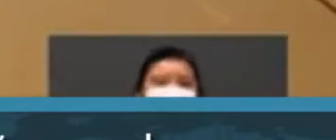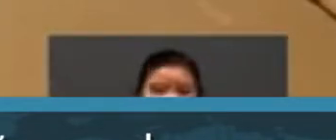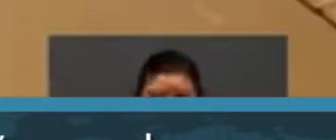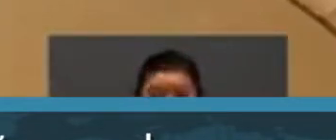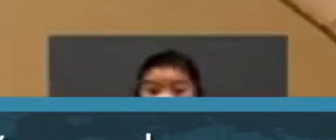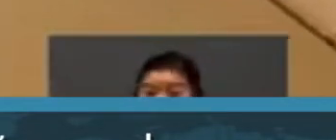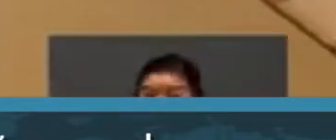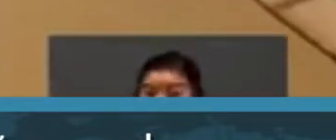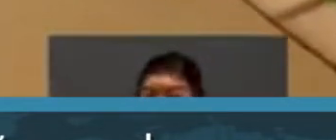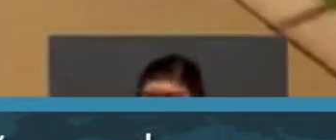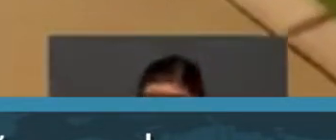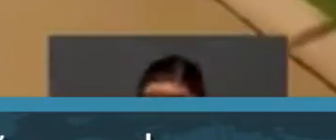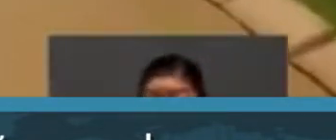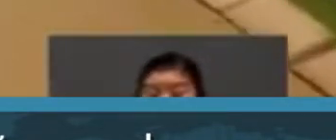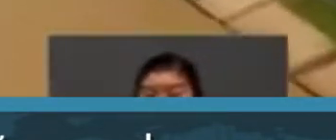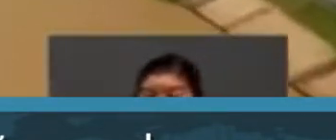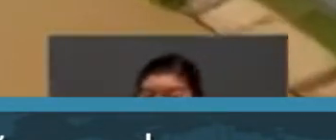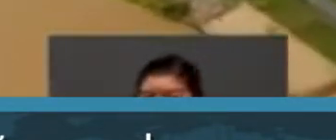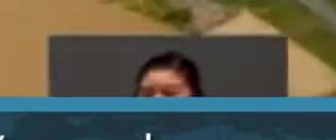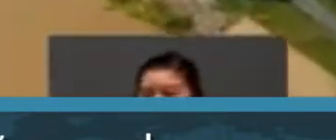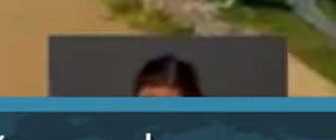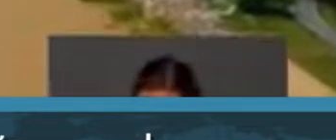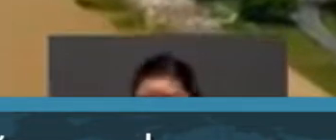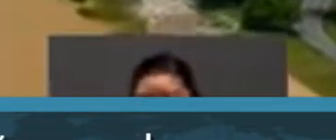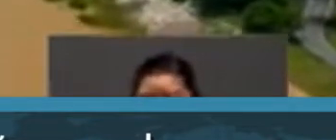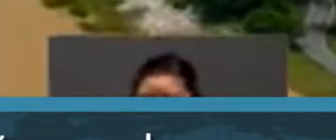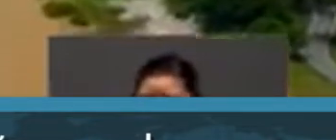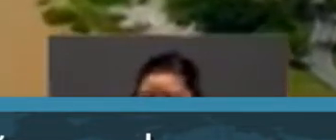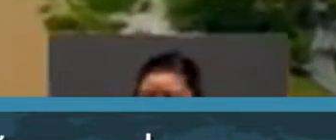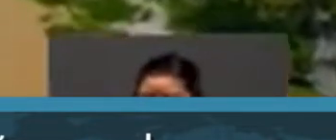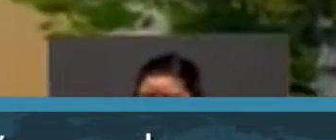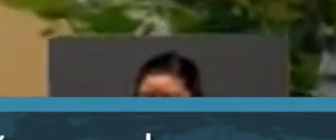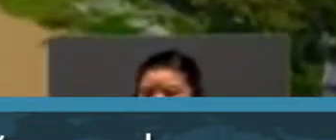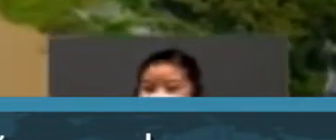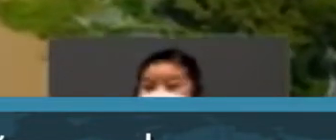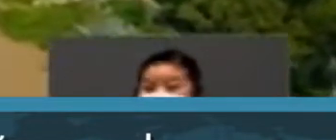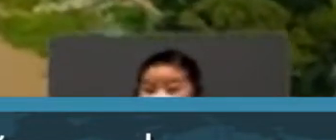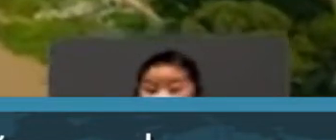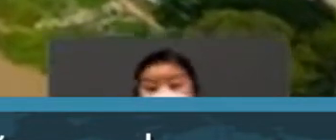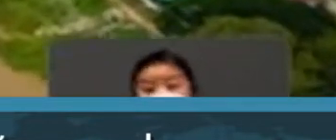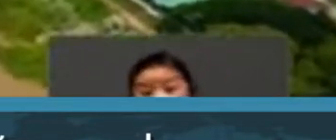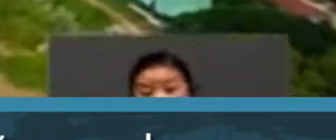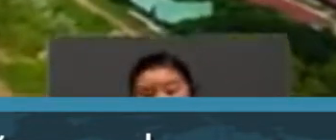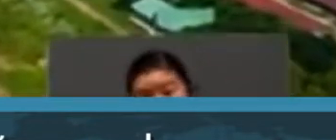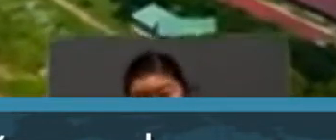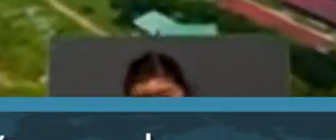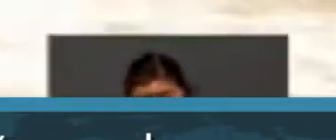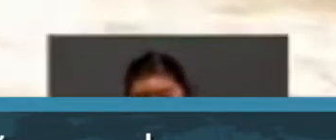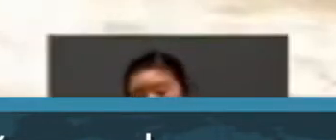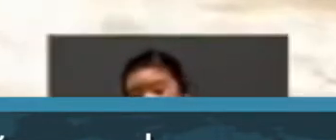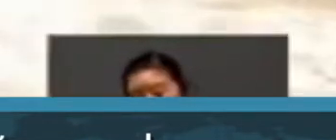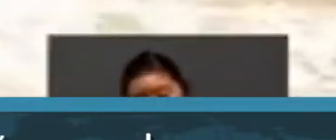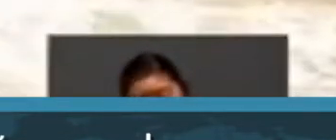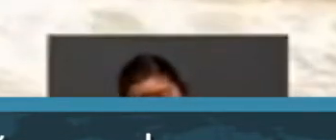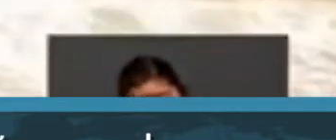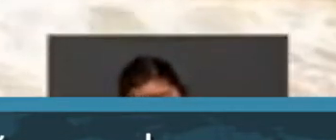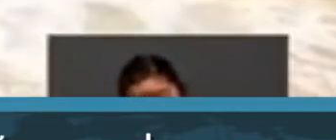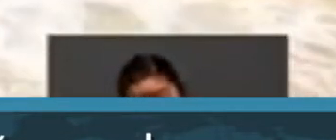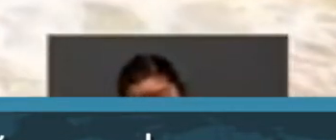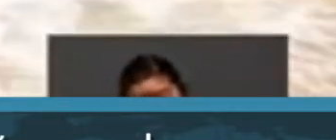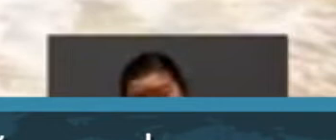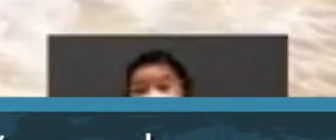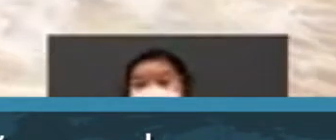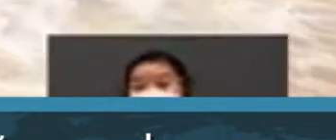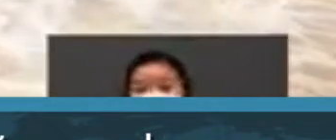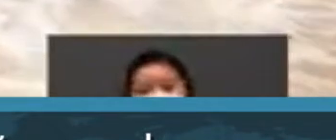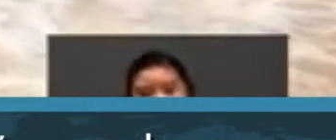ต่อเนื่องไปจนถึงเกณฑ์ 1,700 ลูกบาศก์เมตรต่อวินาทีเพื่อให้เหมาะสมสอดคล้องกับสถานการณ์น้ำฝนน้ำท่